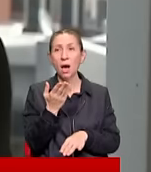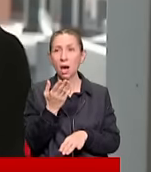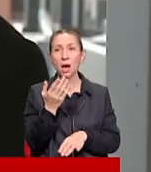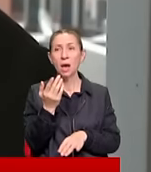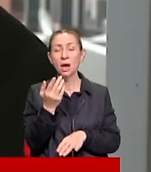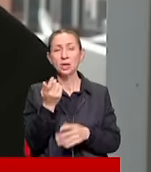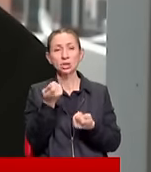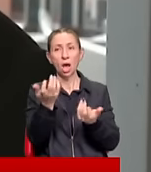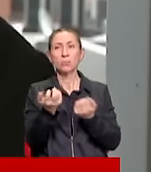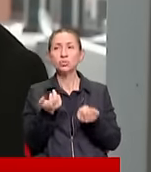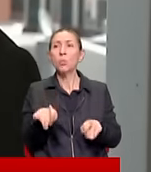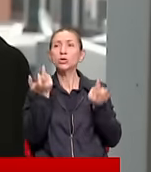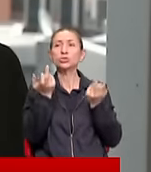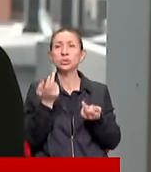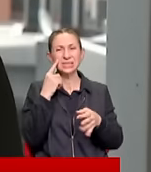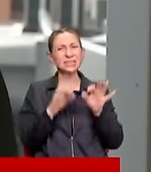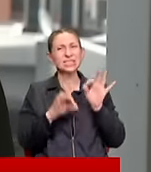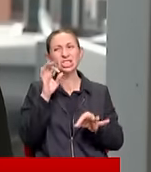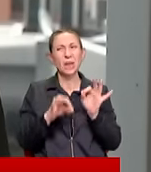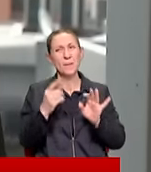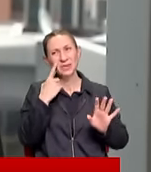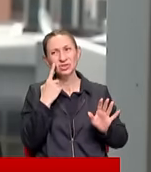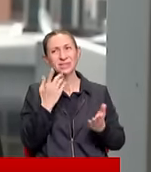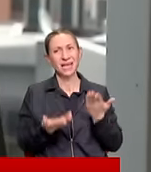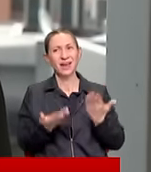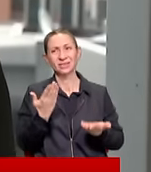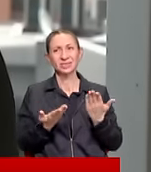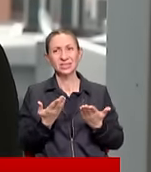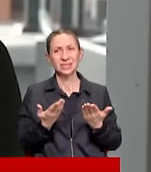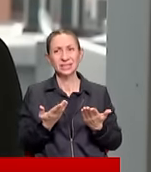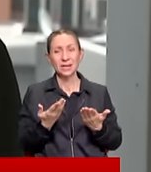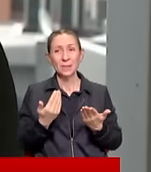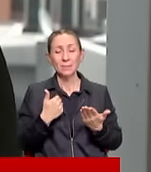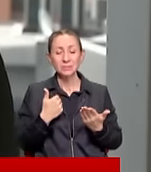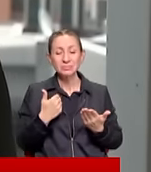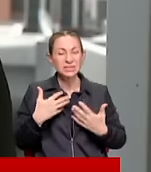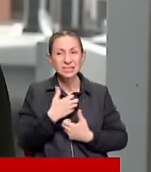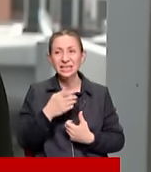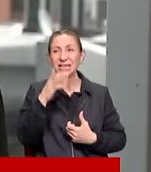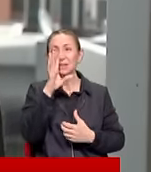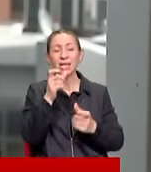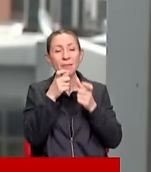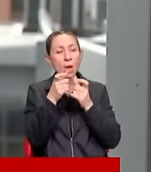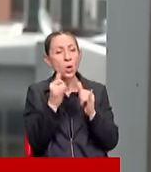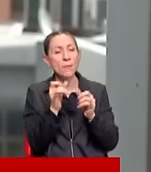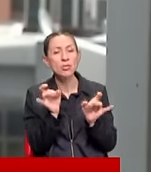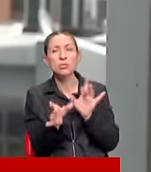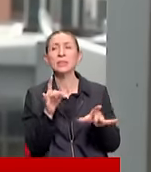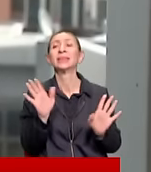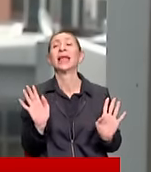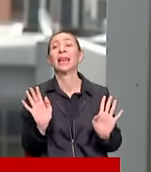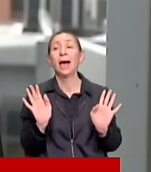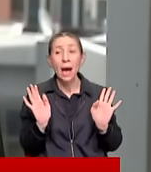rakamdan bahsediyoruz. 300'ün üzerinde İncelemedeyiz bakacağız değerlendireceğiz onlara. Bizim derdimiz kimsenin ekmeğiyle oynamak değil.